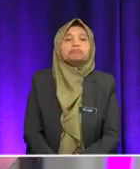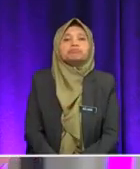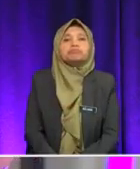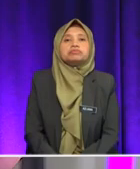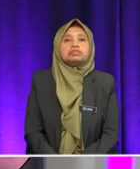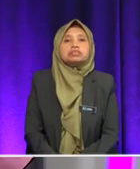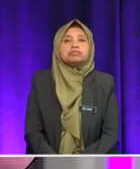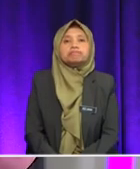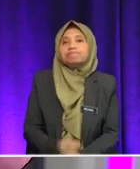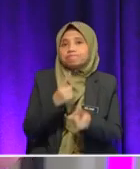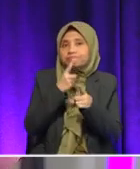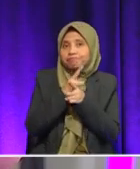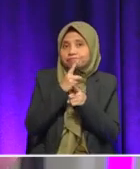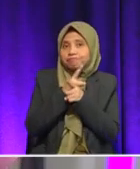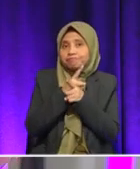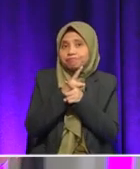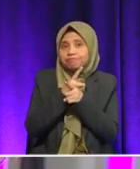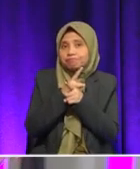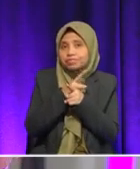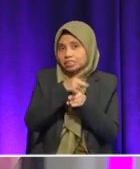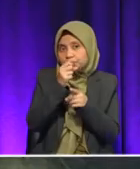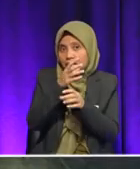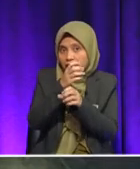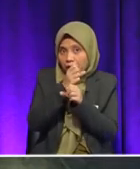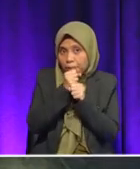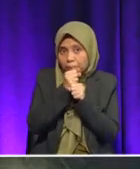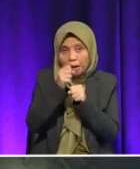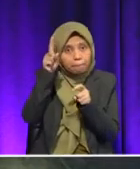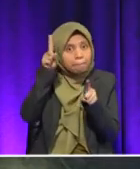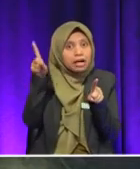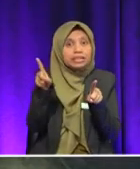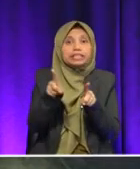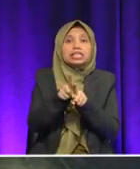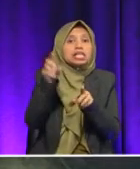sekali lagi karena anda berjaya memadam